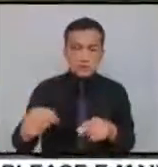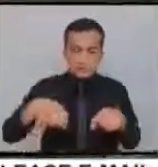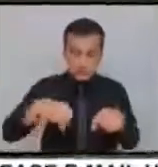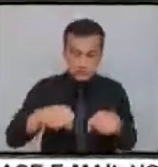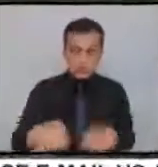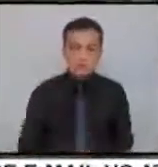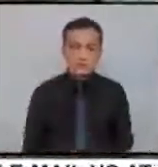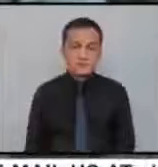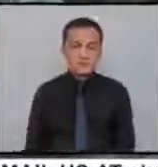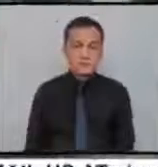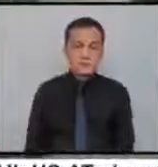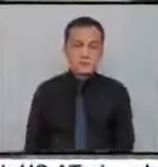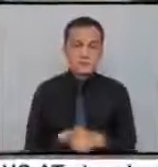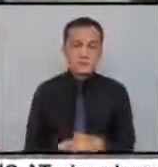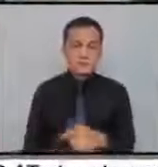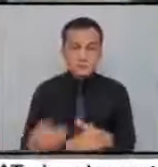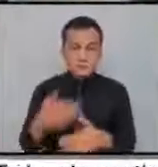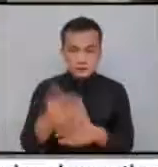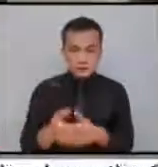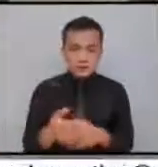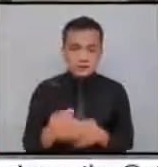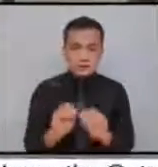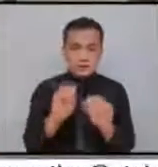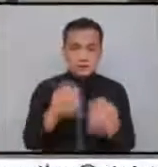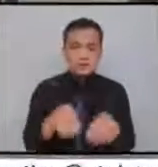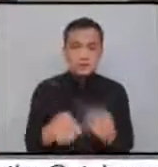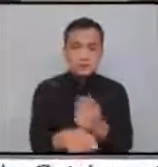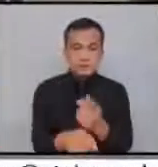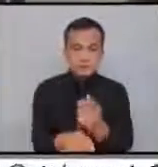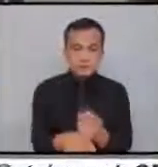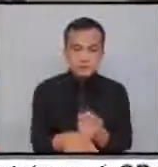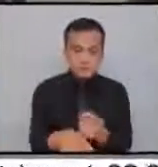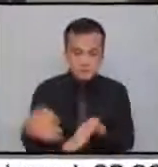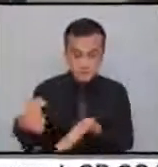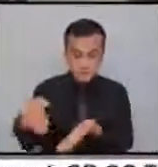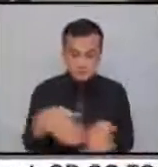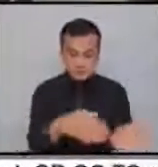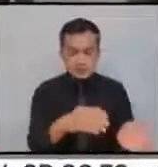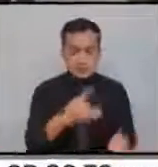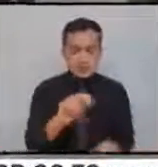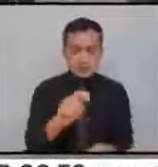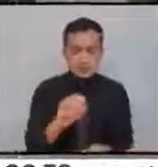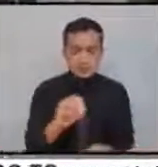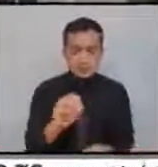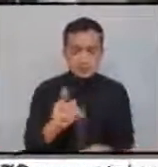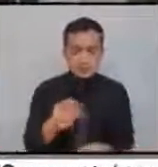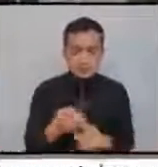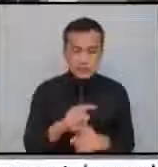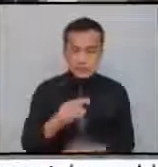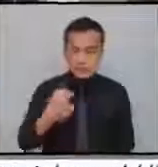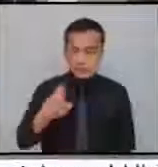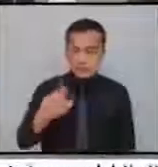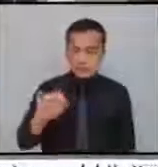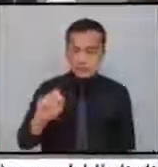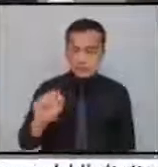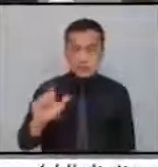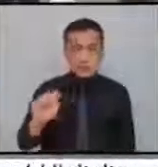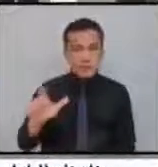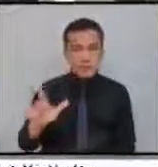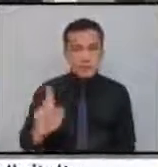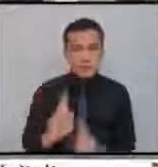Alinsunod dito ay maglalagay din ng mga nararapat na lane markings mula sa Elliptical Road hanggang Doña Carmen Subdivision at vice